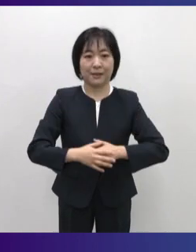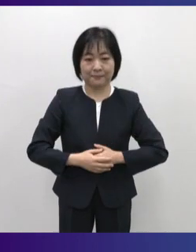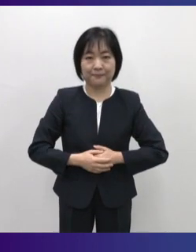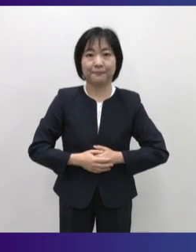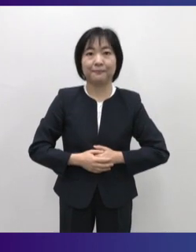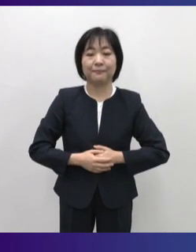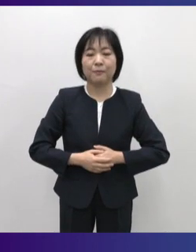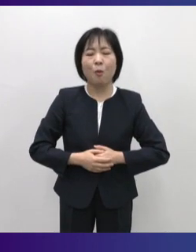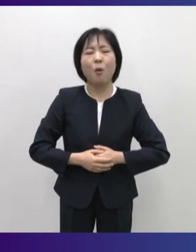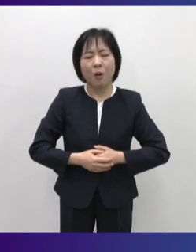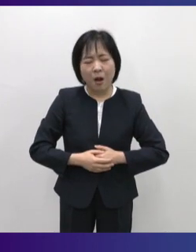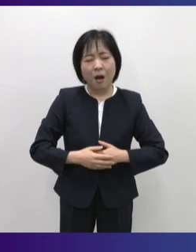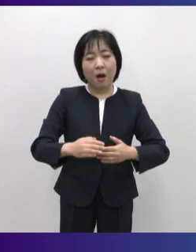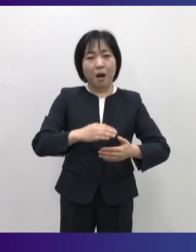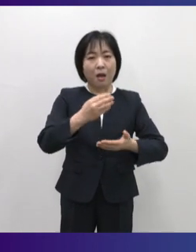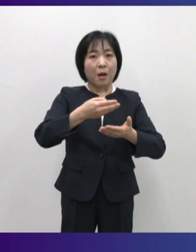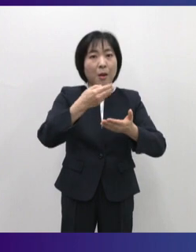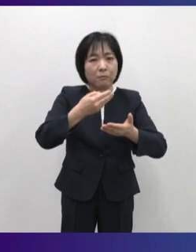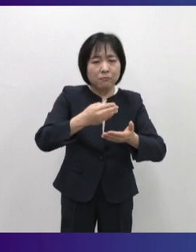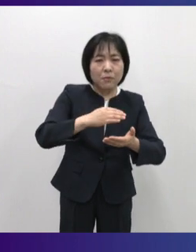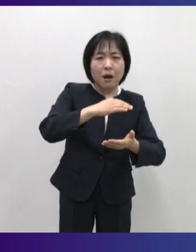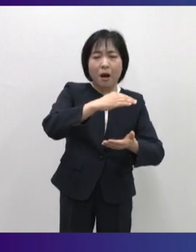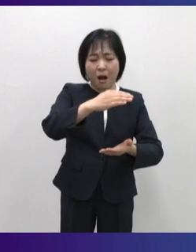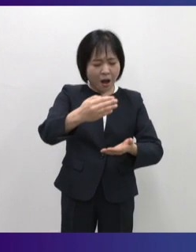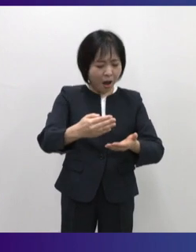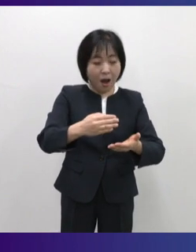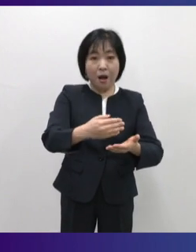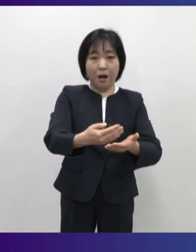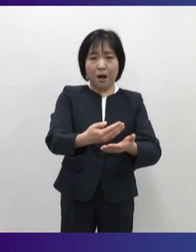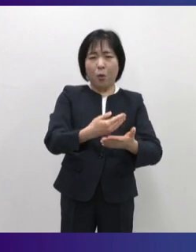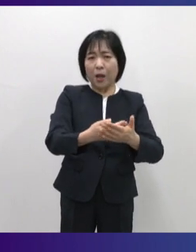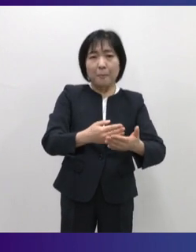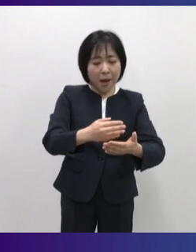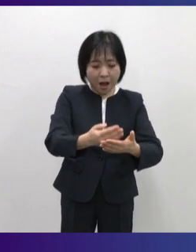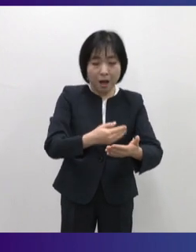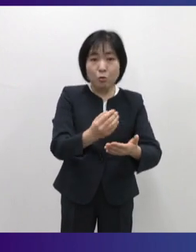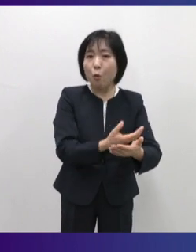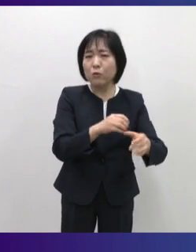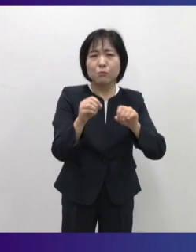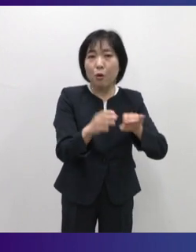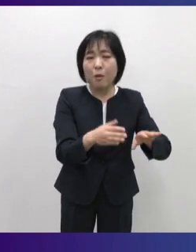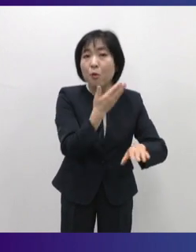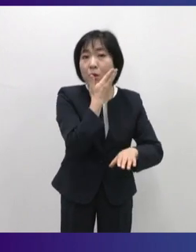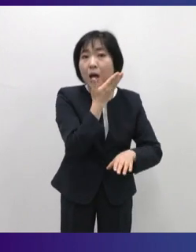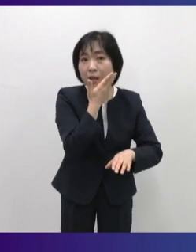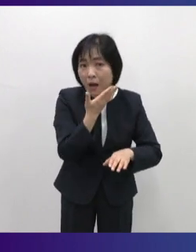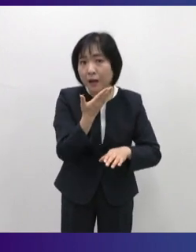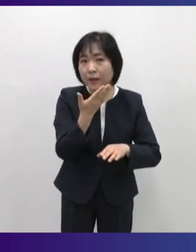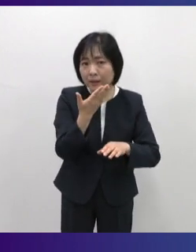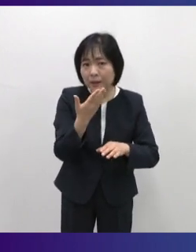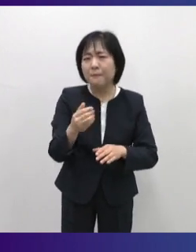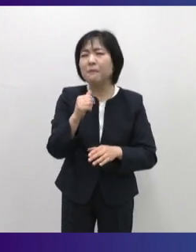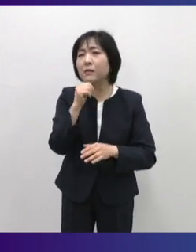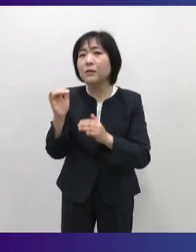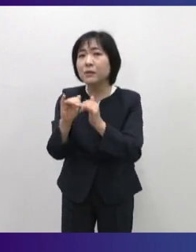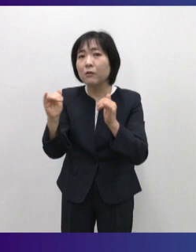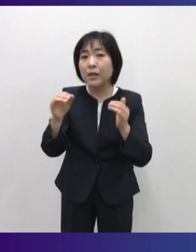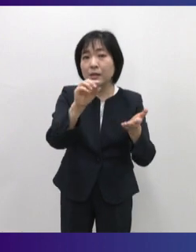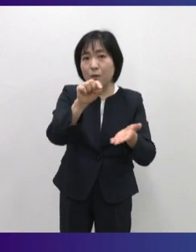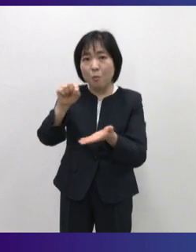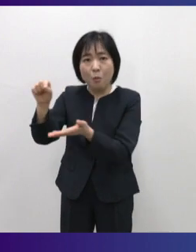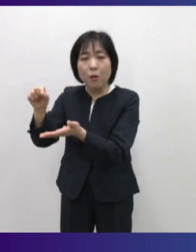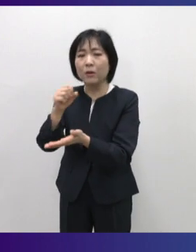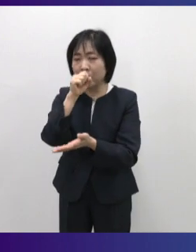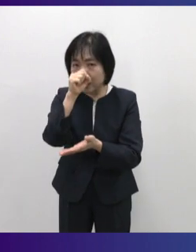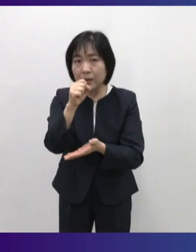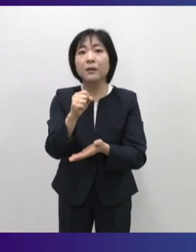食べれるのに残すぐらいなら食べれない人には渡した方がいいから、せっかく食べれるならちゃんと最後ま